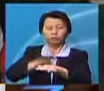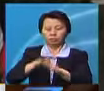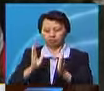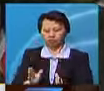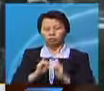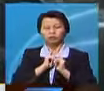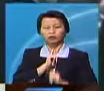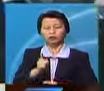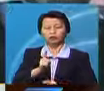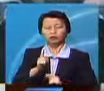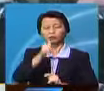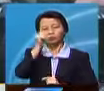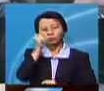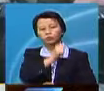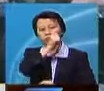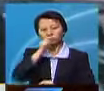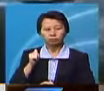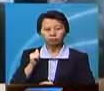Islam berpuasa.